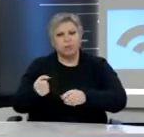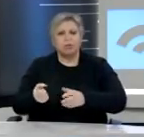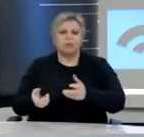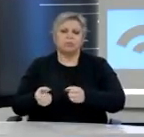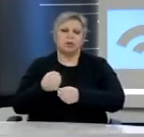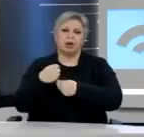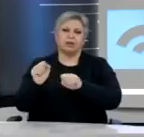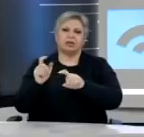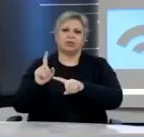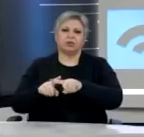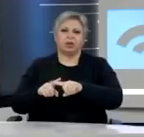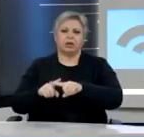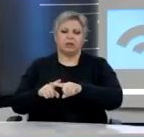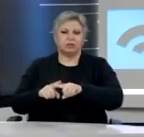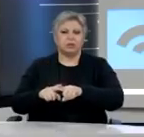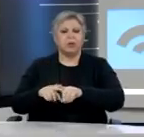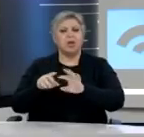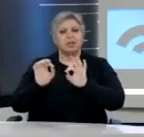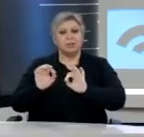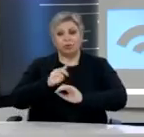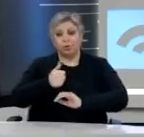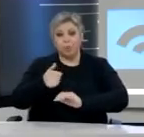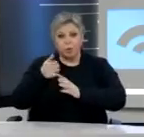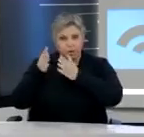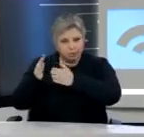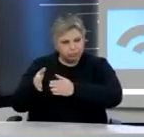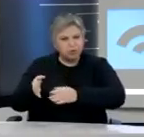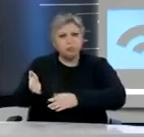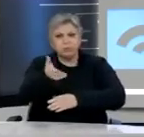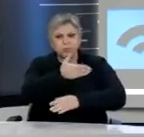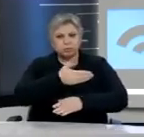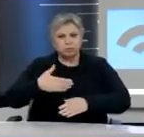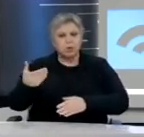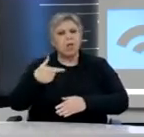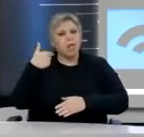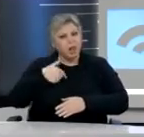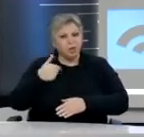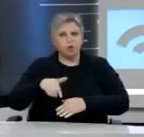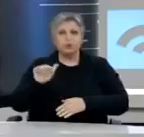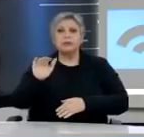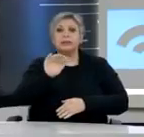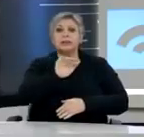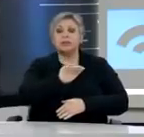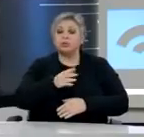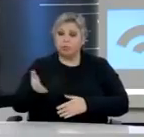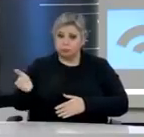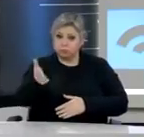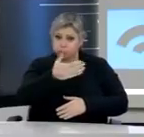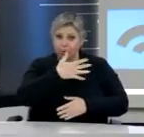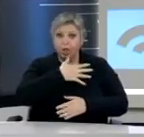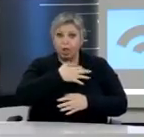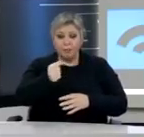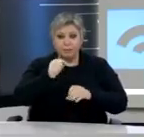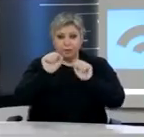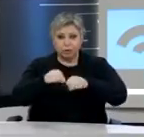η κρισιμότητα των πολιτικών διλημάτων που έχουμε μπροστά μας επιτάσσει καθαρές